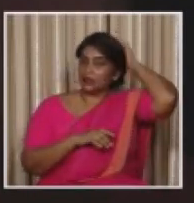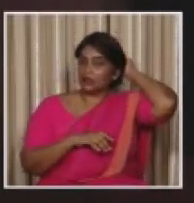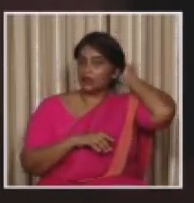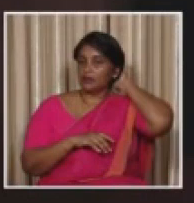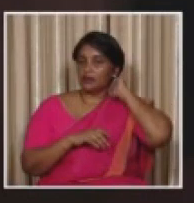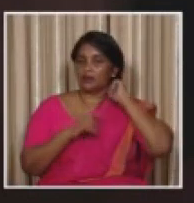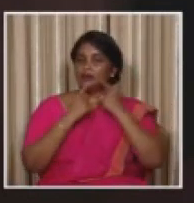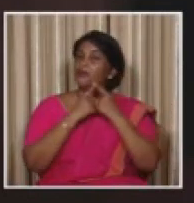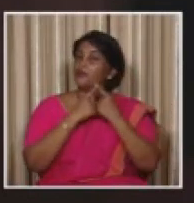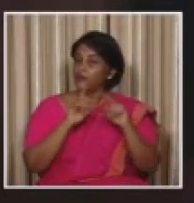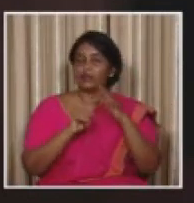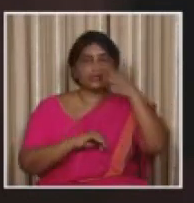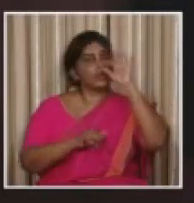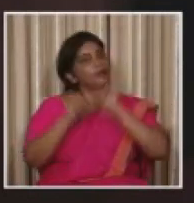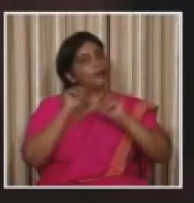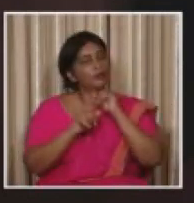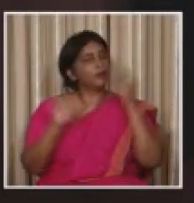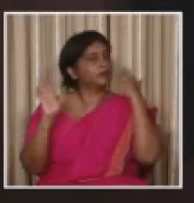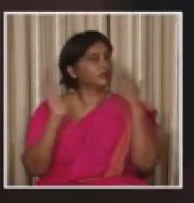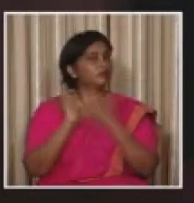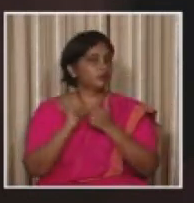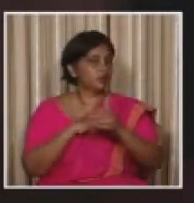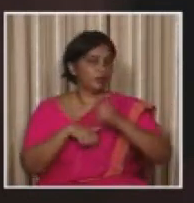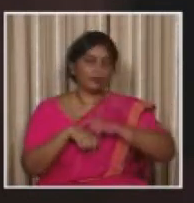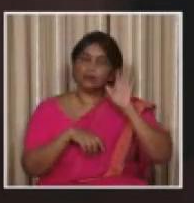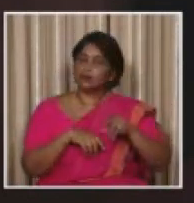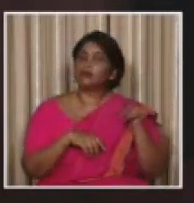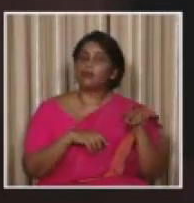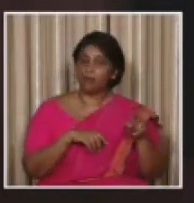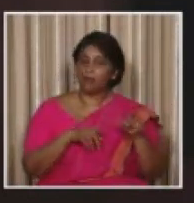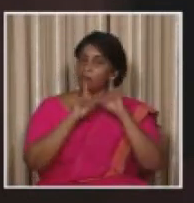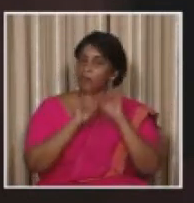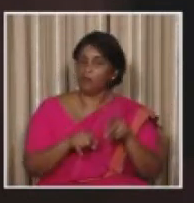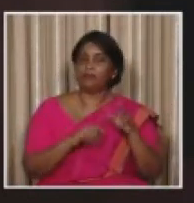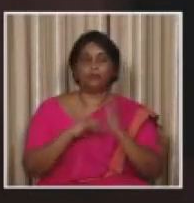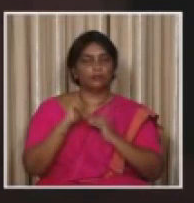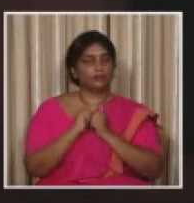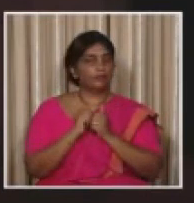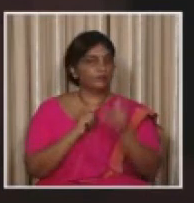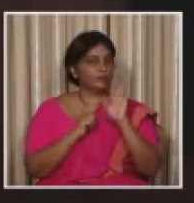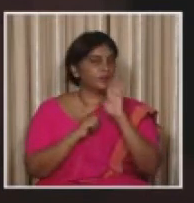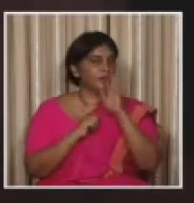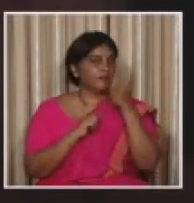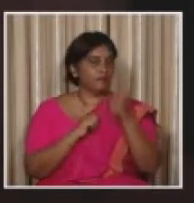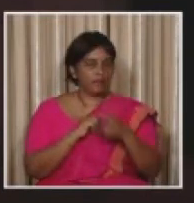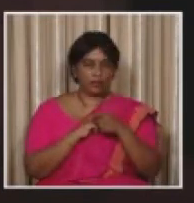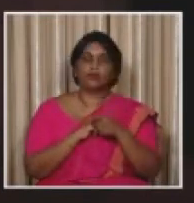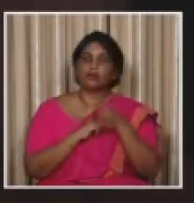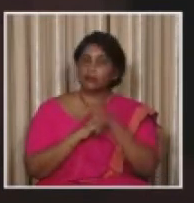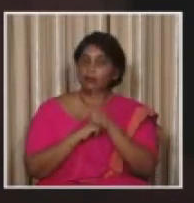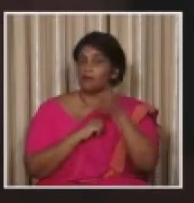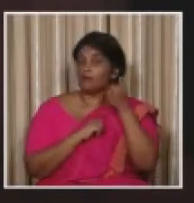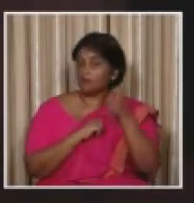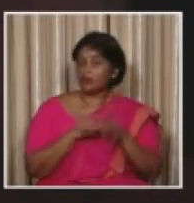वेनत्तु वैद्य क्रम पिलिबंद अवधानी यमुवेन काल परिच्छेदेक मेवेनी कटयुत्तक सिदु किरीम इतामत् वेदगत् वेनवा ए